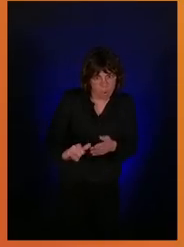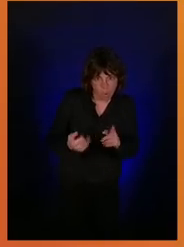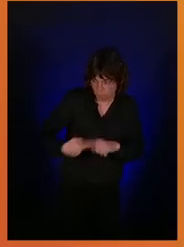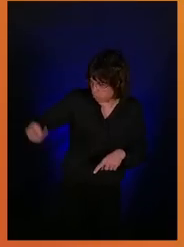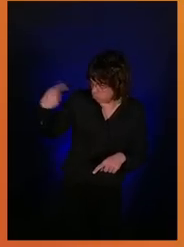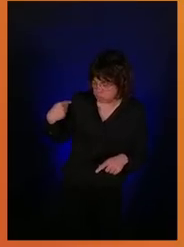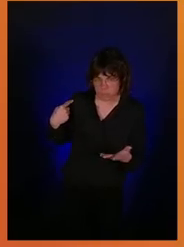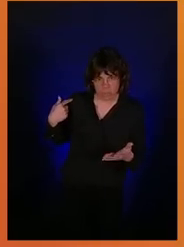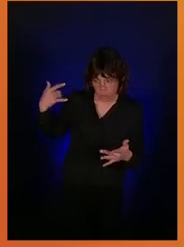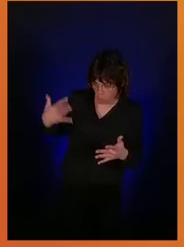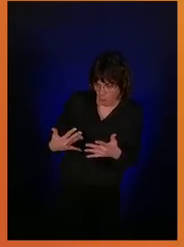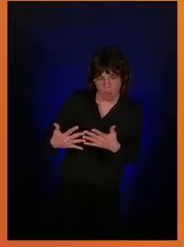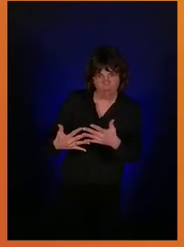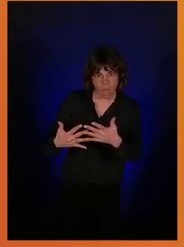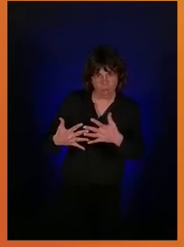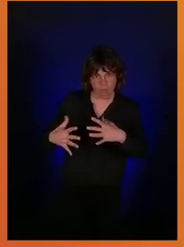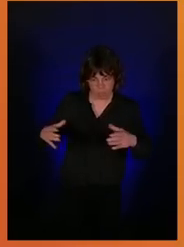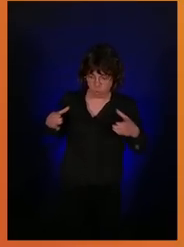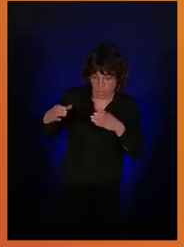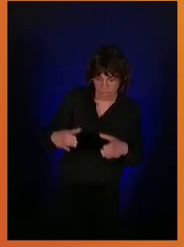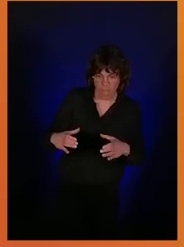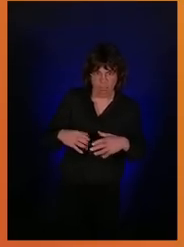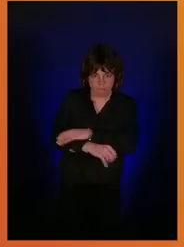de l'ensemble de l'histoire du mouvement social.